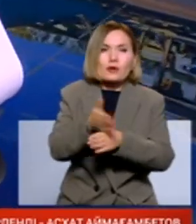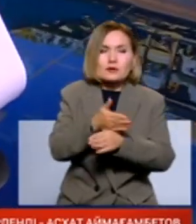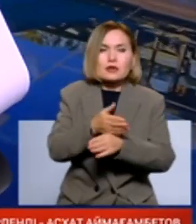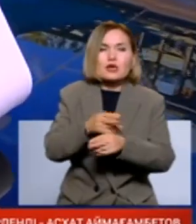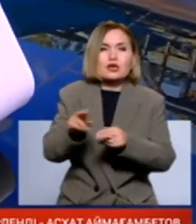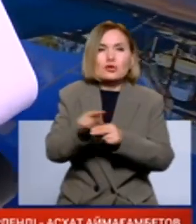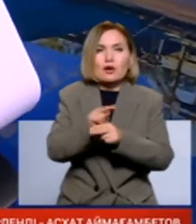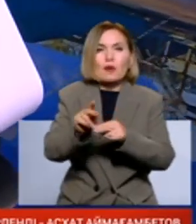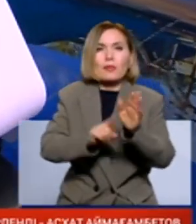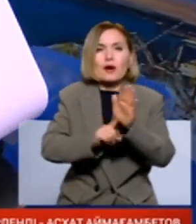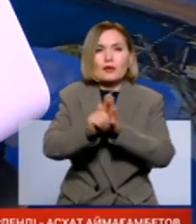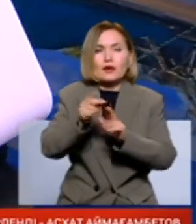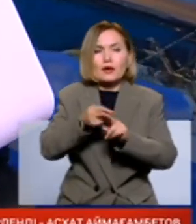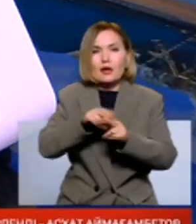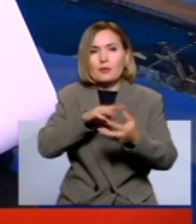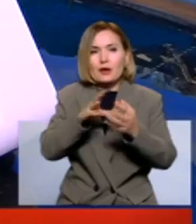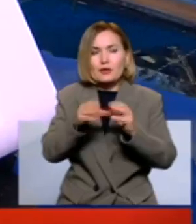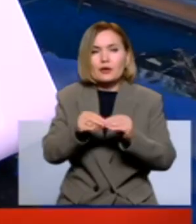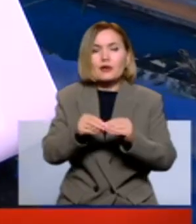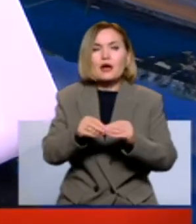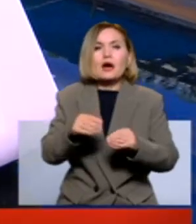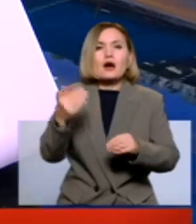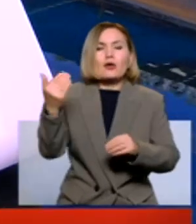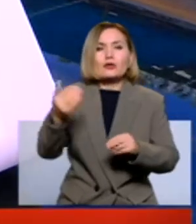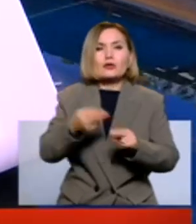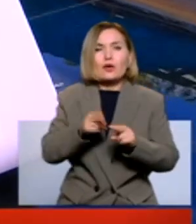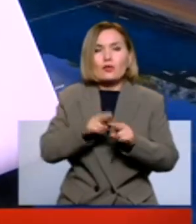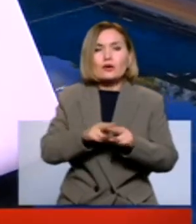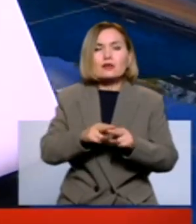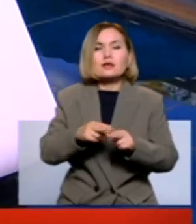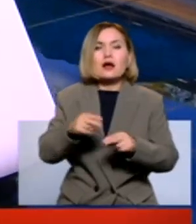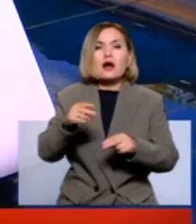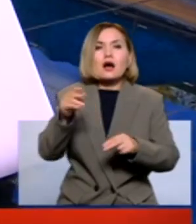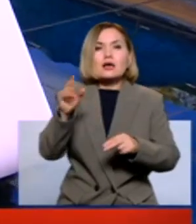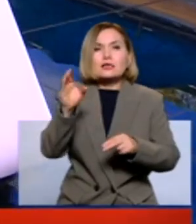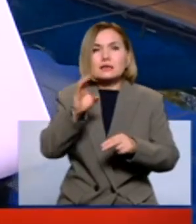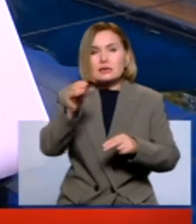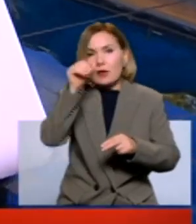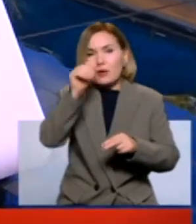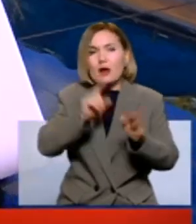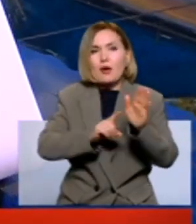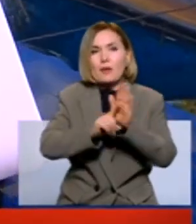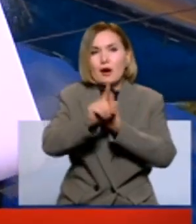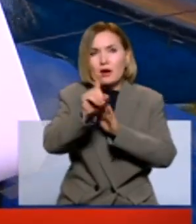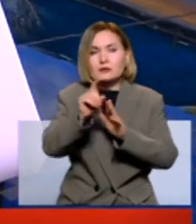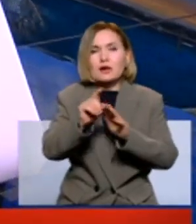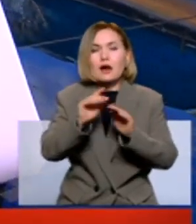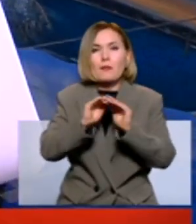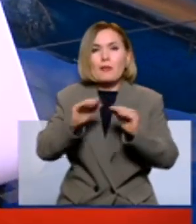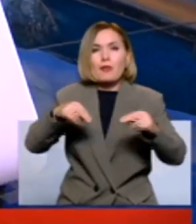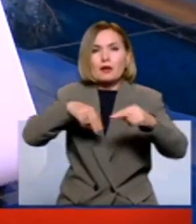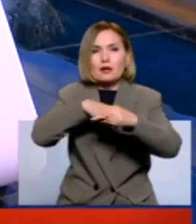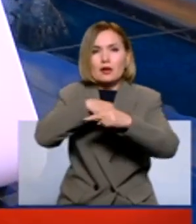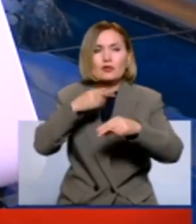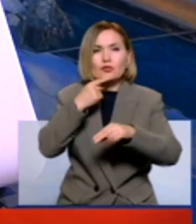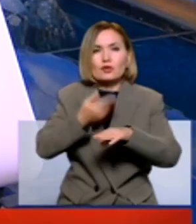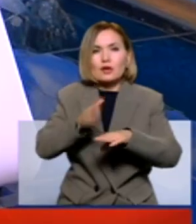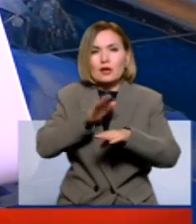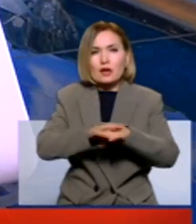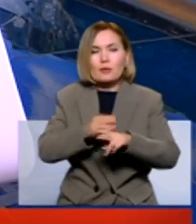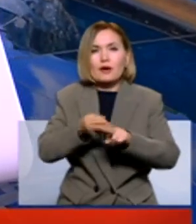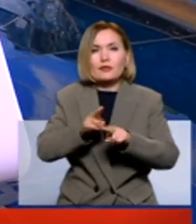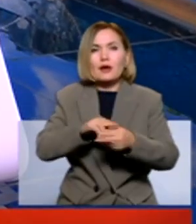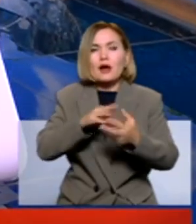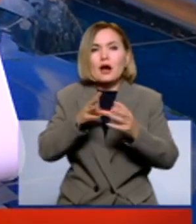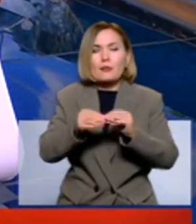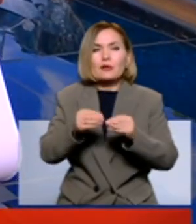қопаруға кірісті. Олардың бұл әрекеті демалыс маусымы аяқталып, оқу жылы басталған тұста жүріп тұруды қиындатып жіберді. Ал